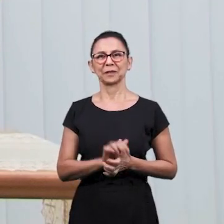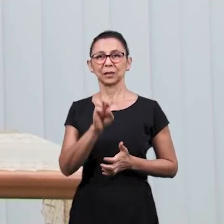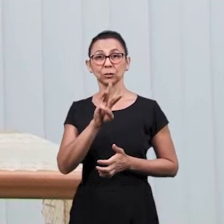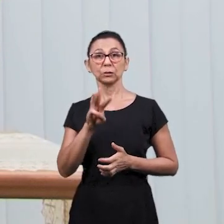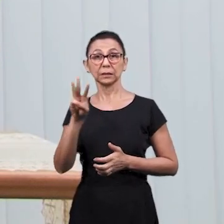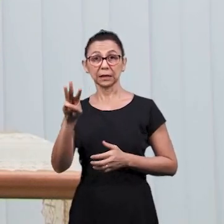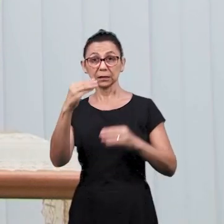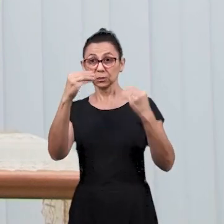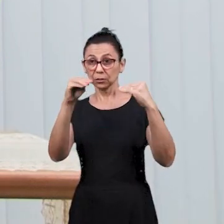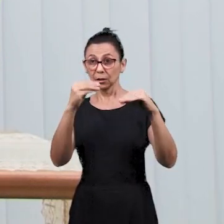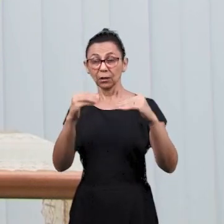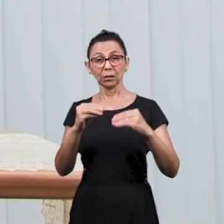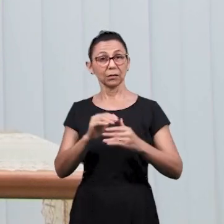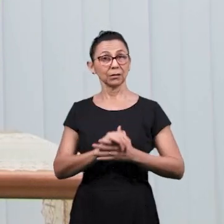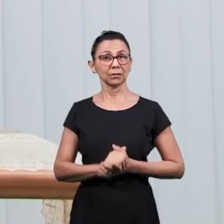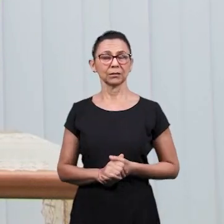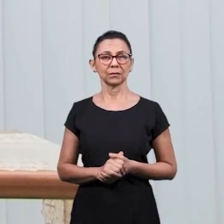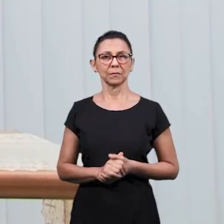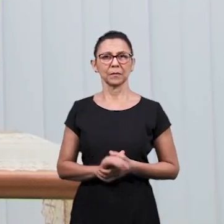мы